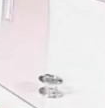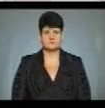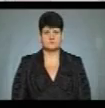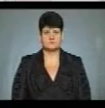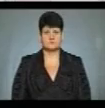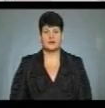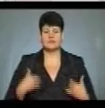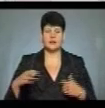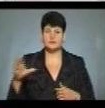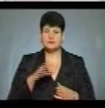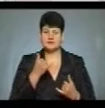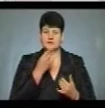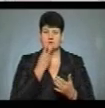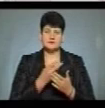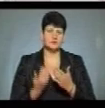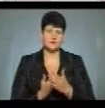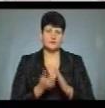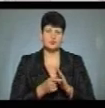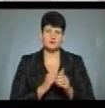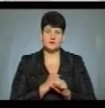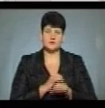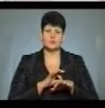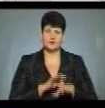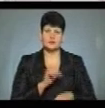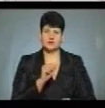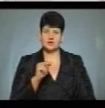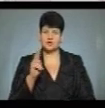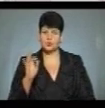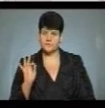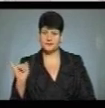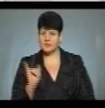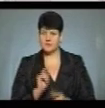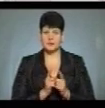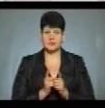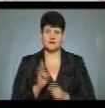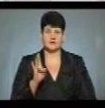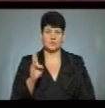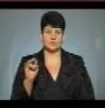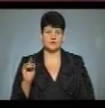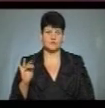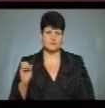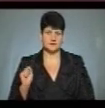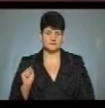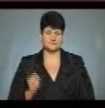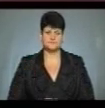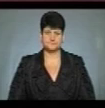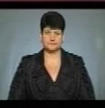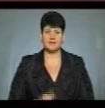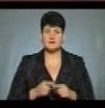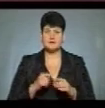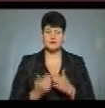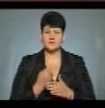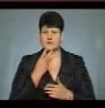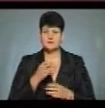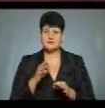Вітаю всіх, хто зараз з нами. Ви дивитесь новини. У студії для вас працюють ведуча Анастасія Чичко і сурдоперекладач Надія Коцовська. І у цьому випуску